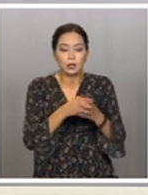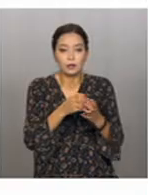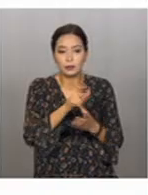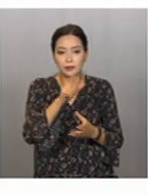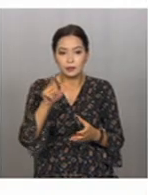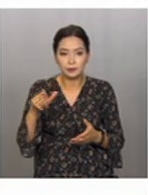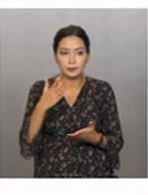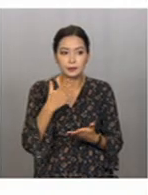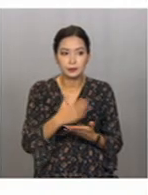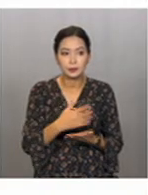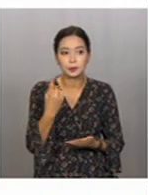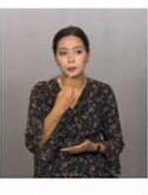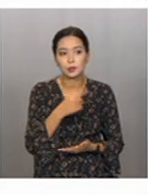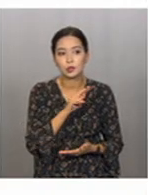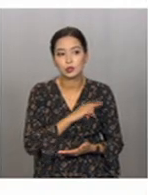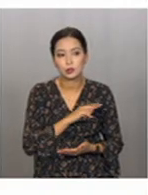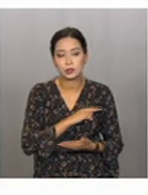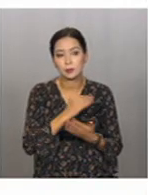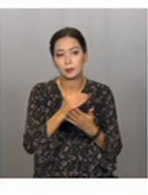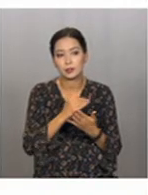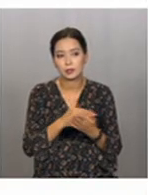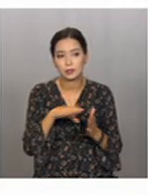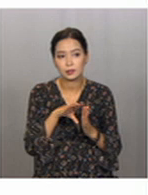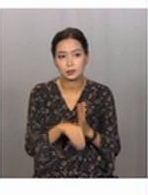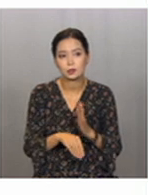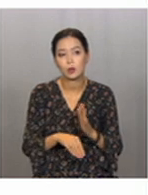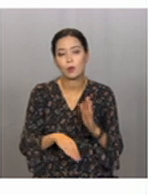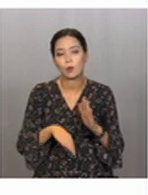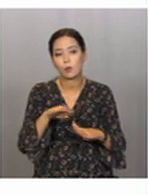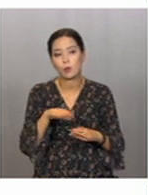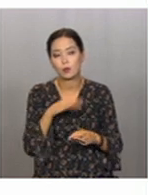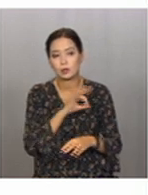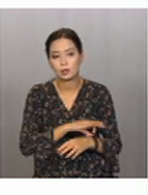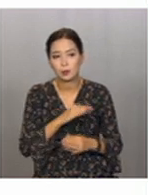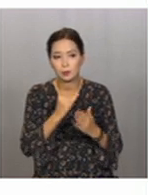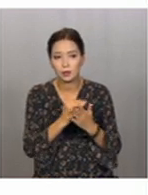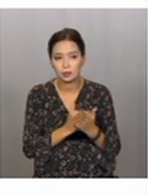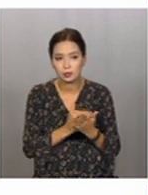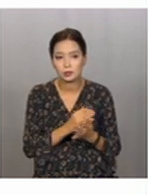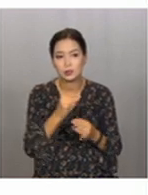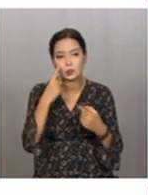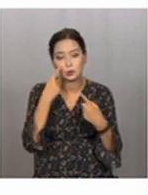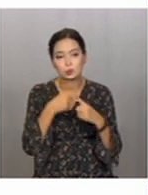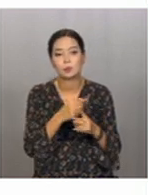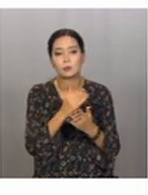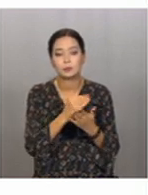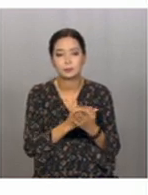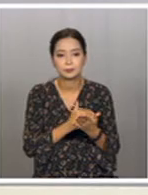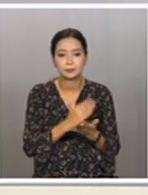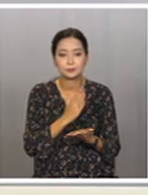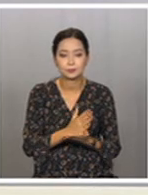Бірінші, жүйелік бағдарламалық жасақтама, қолданбалы бағдарламалық жасақтама, инструменталдық бағдарламалық